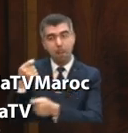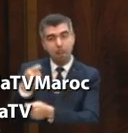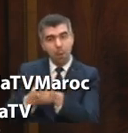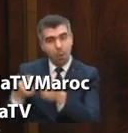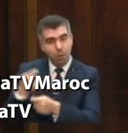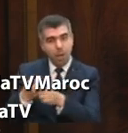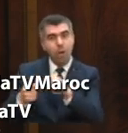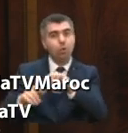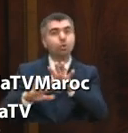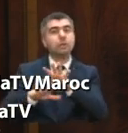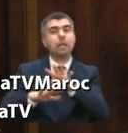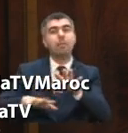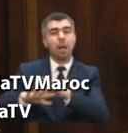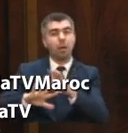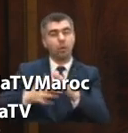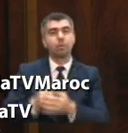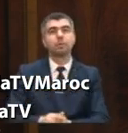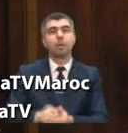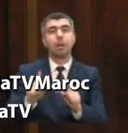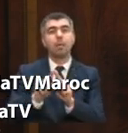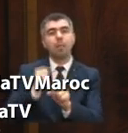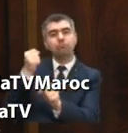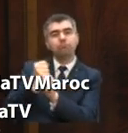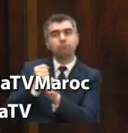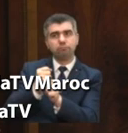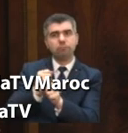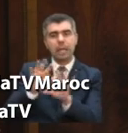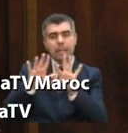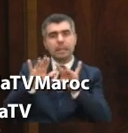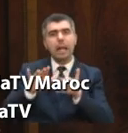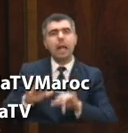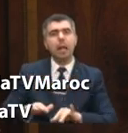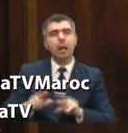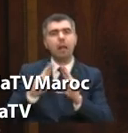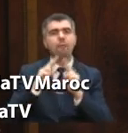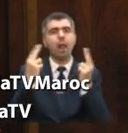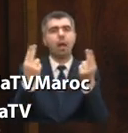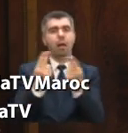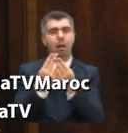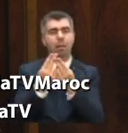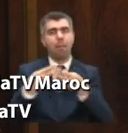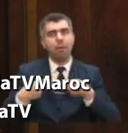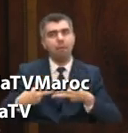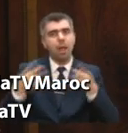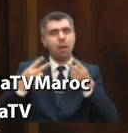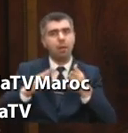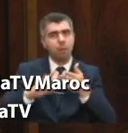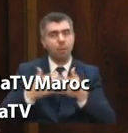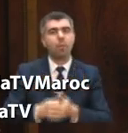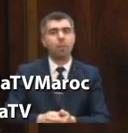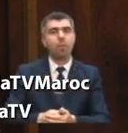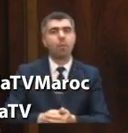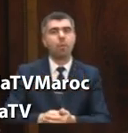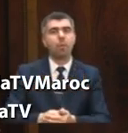الاجتماعي، حيث أورد مرصد منظمة العمل الدولية في تقرير خاص بعنوان كوفيد 19 وعالم